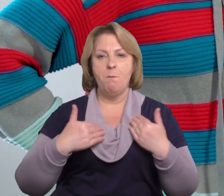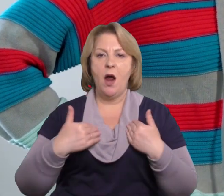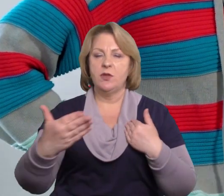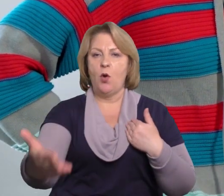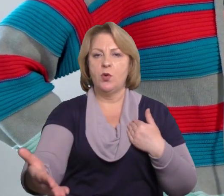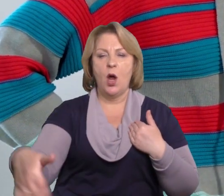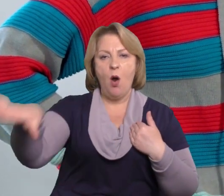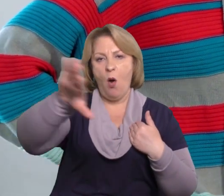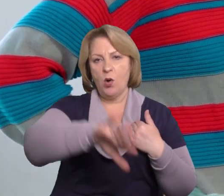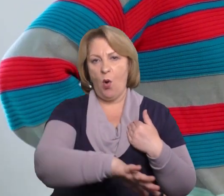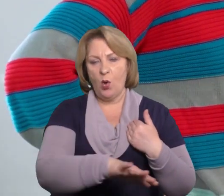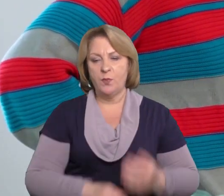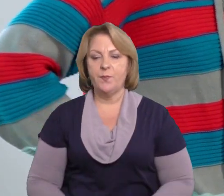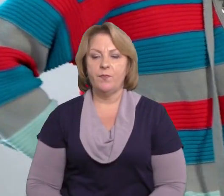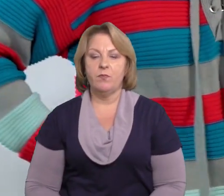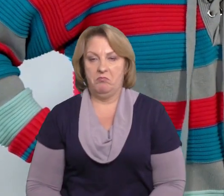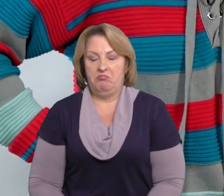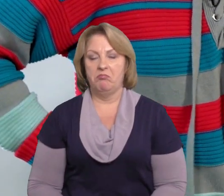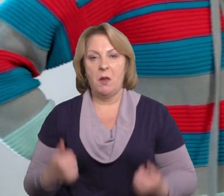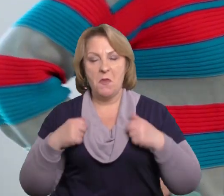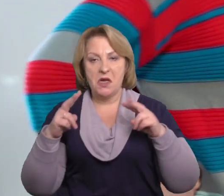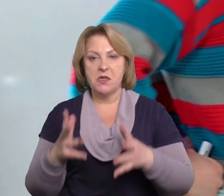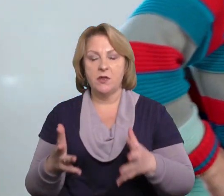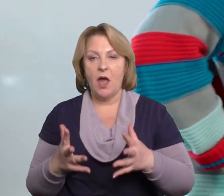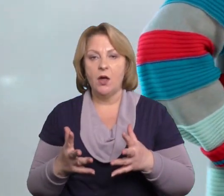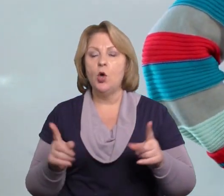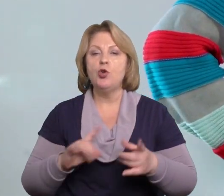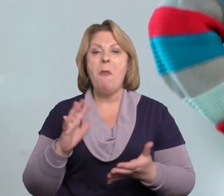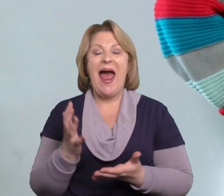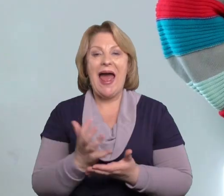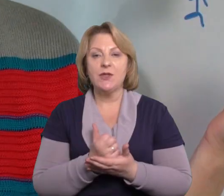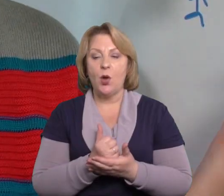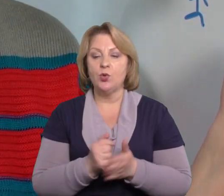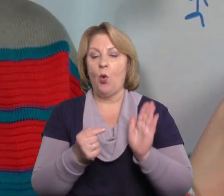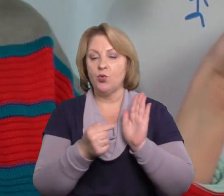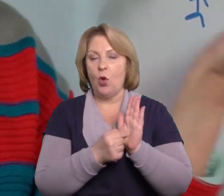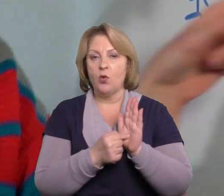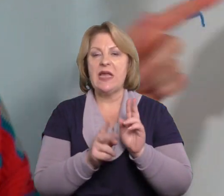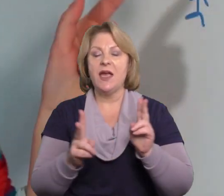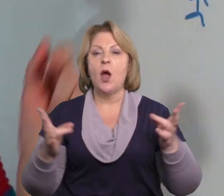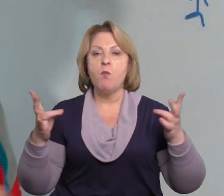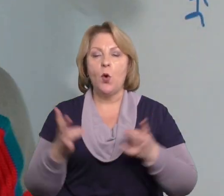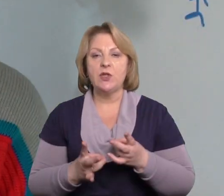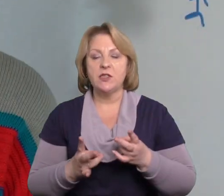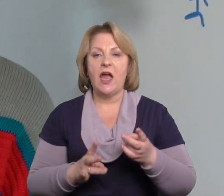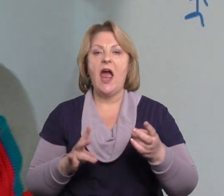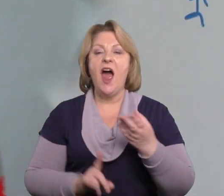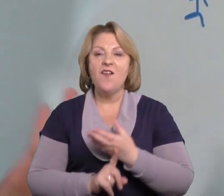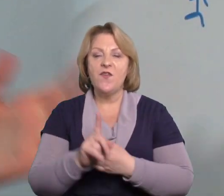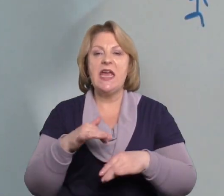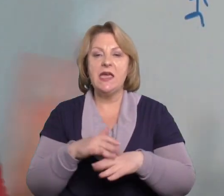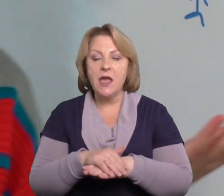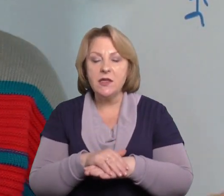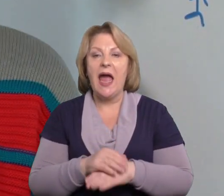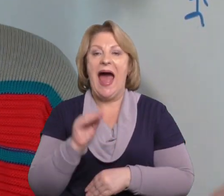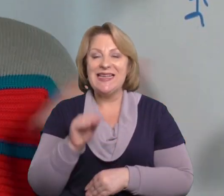між мною та горою? Ми вже з вами з'ясували, що для того, щоб знайти цю точку, з якої треба починати відлічувати, як